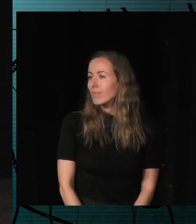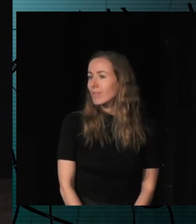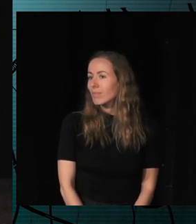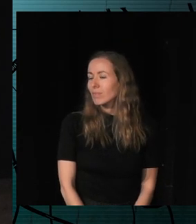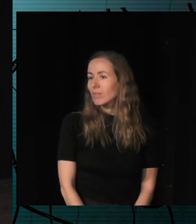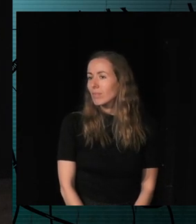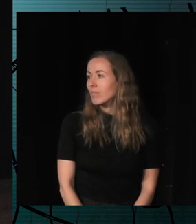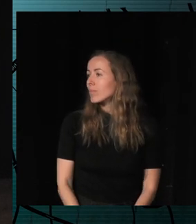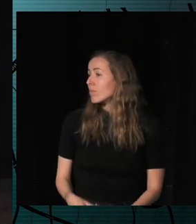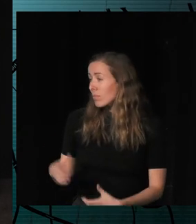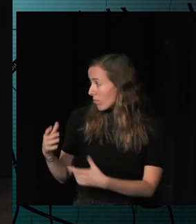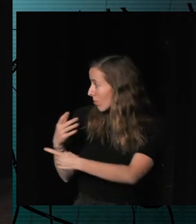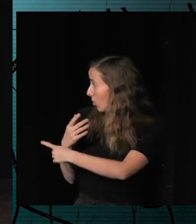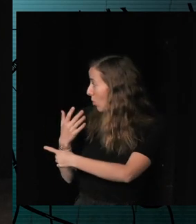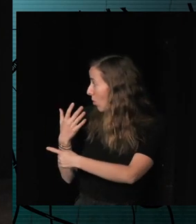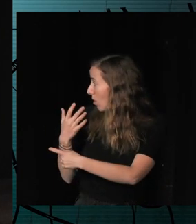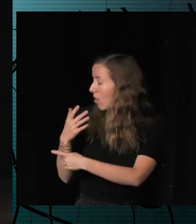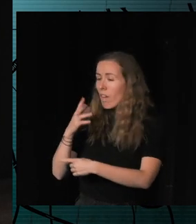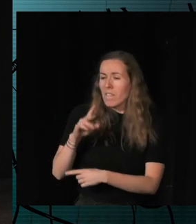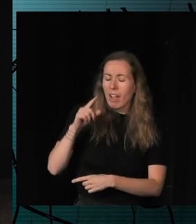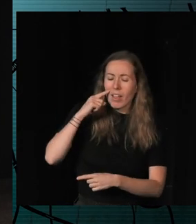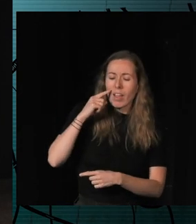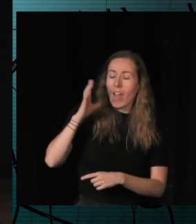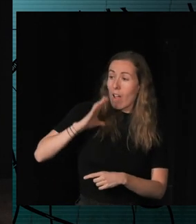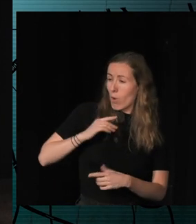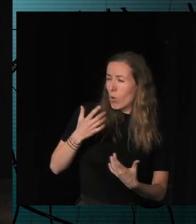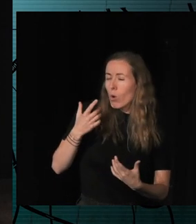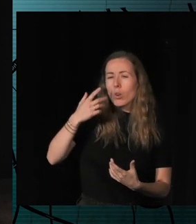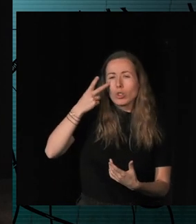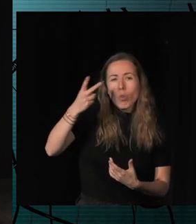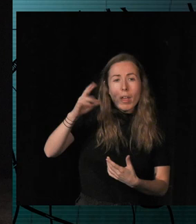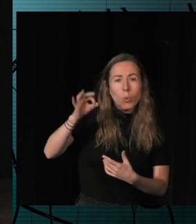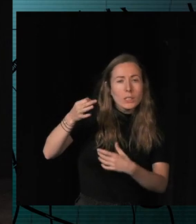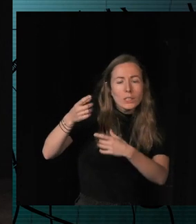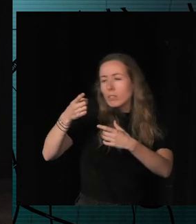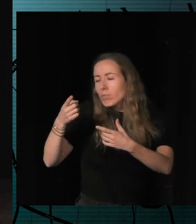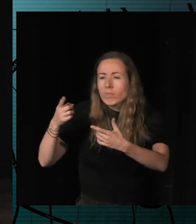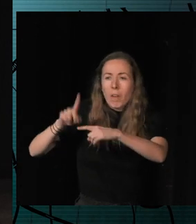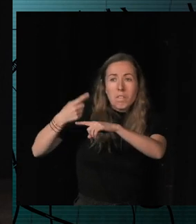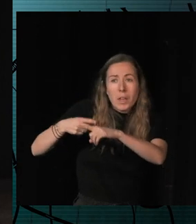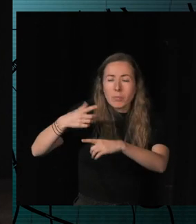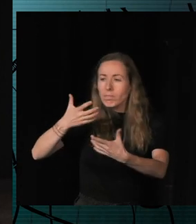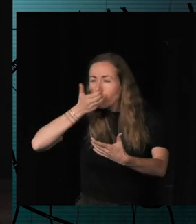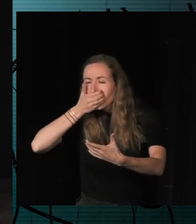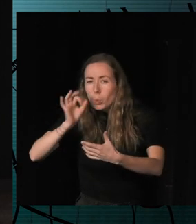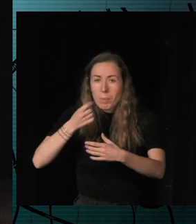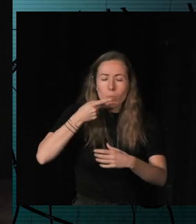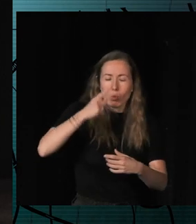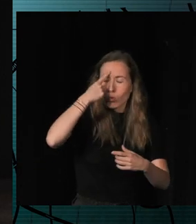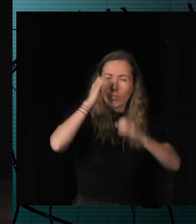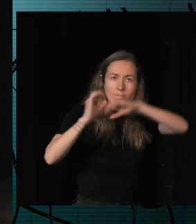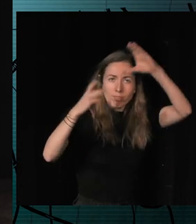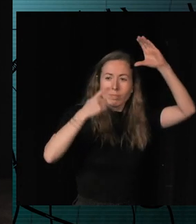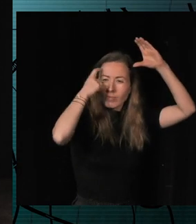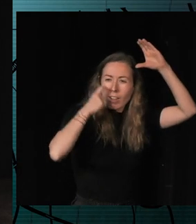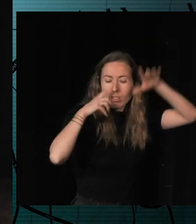vraiment une enfin j'identifiais çaentil mais j'avais plus de connaissance sur euh Resident Evil et je Resident Evil je savis qu'il y avait un manoir et des chiens donc